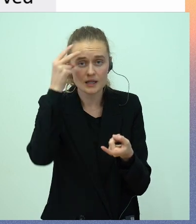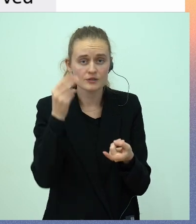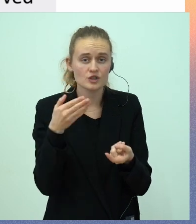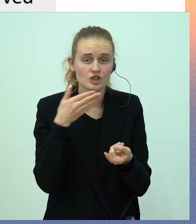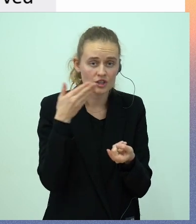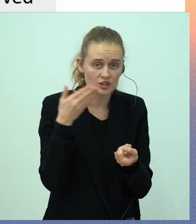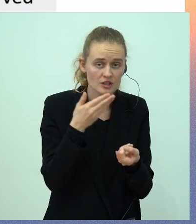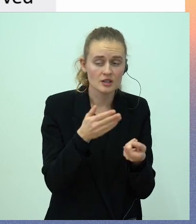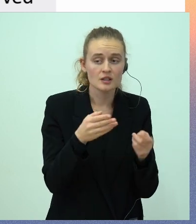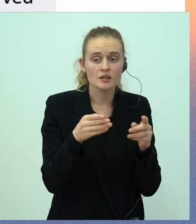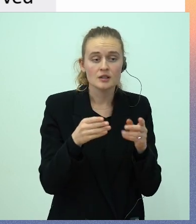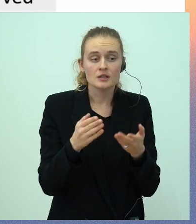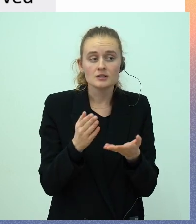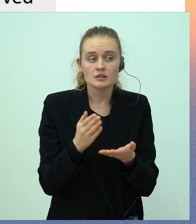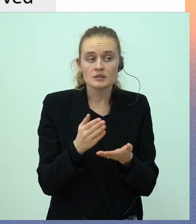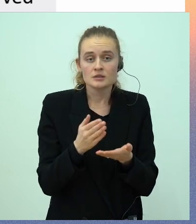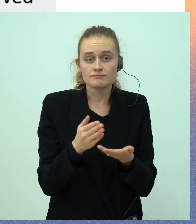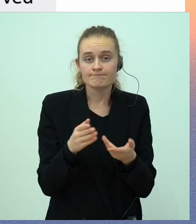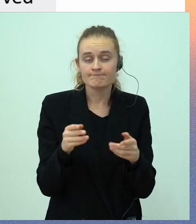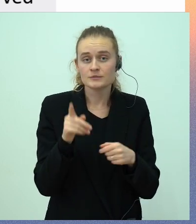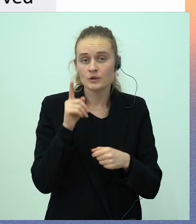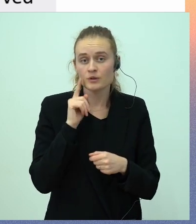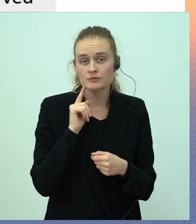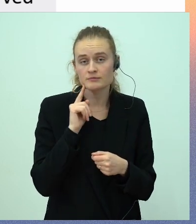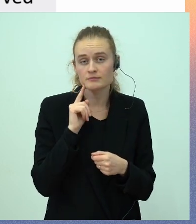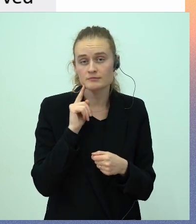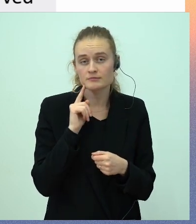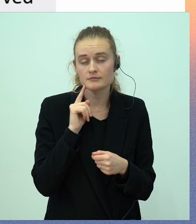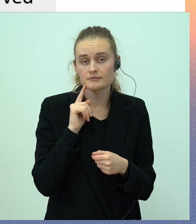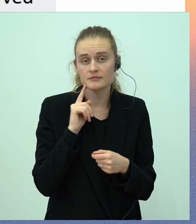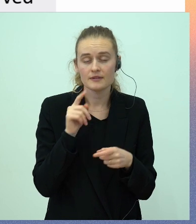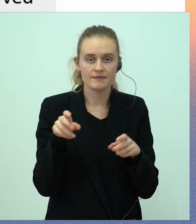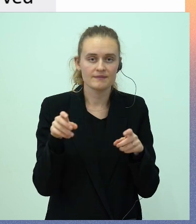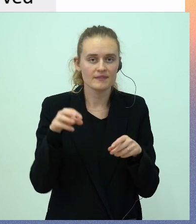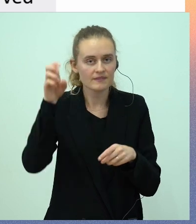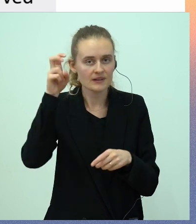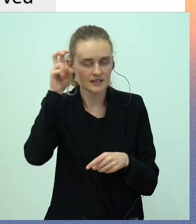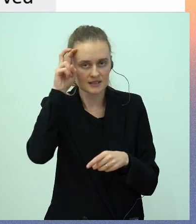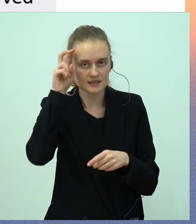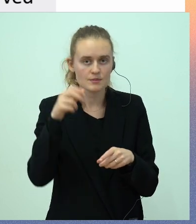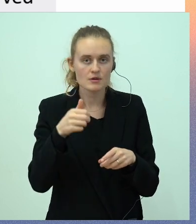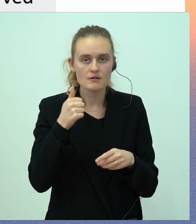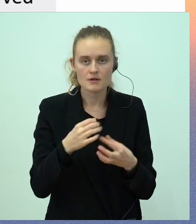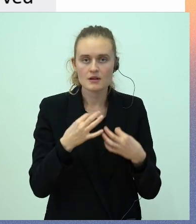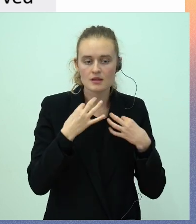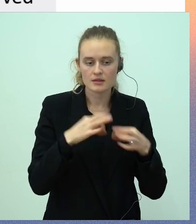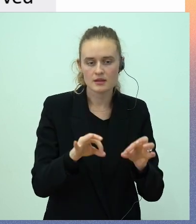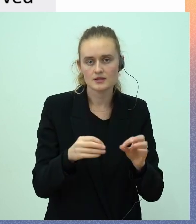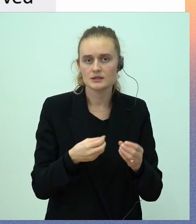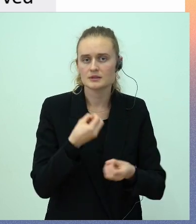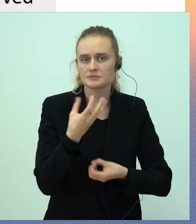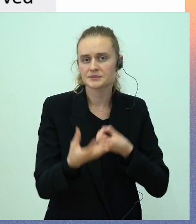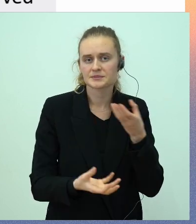Čekija, mes ir kitur mes sakome, jog norime turėti tokią šalį, kurioje galėtume laisvai